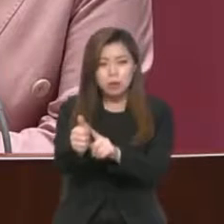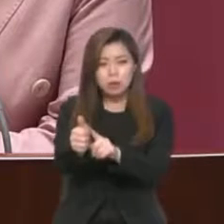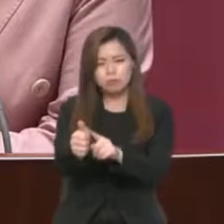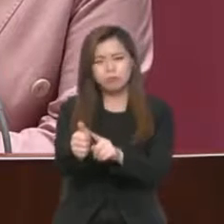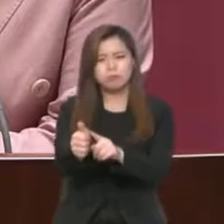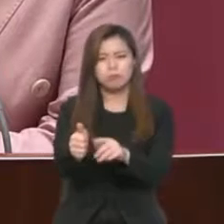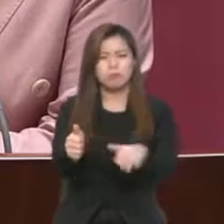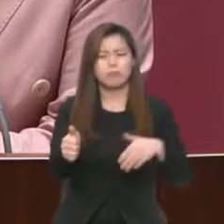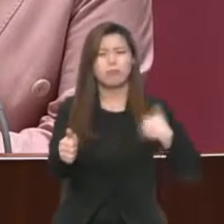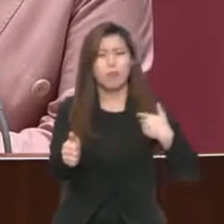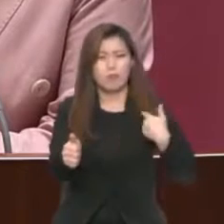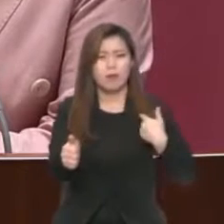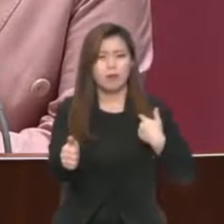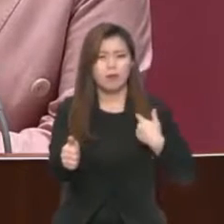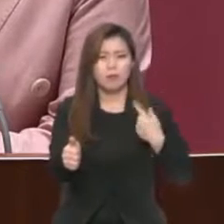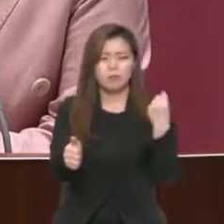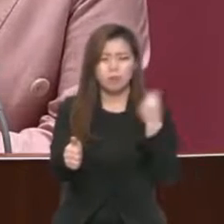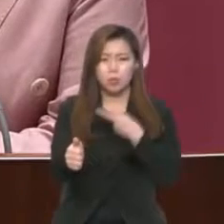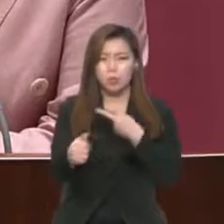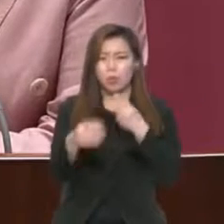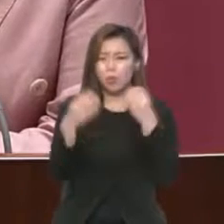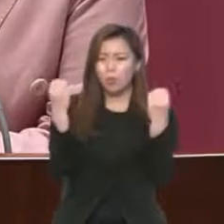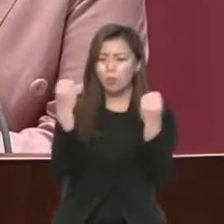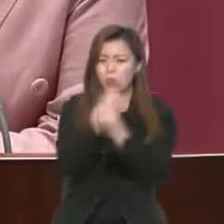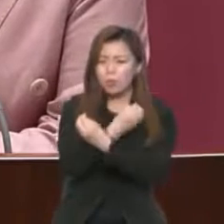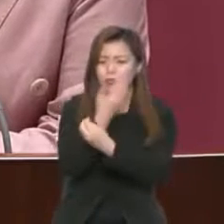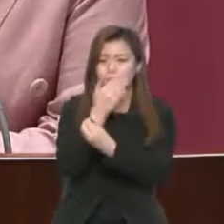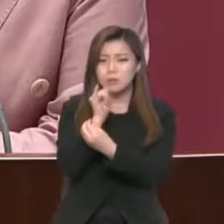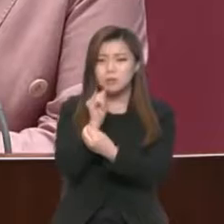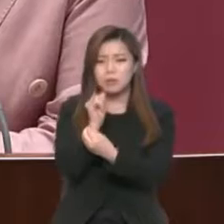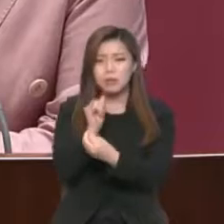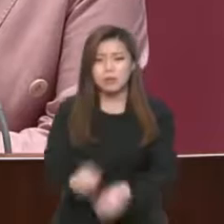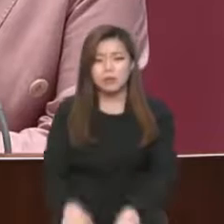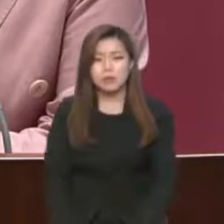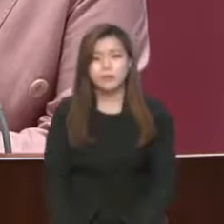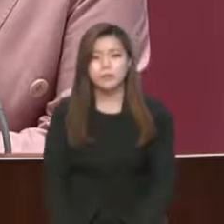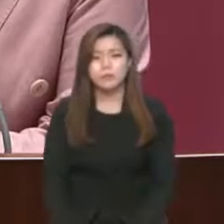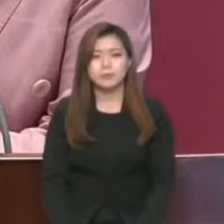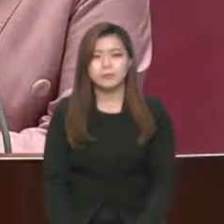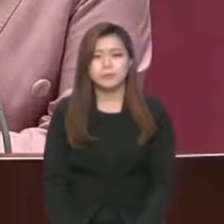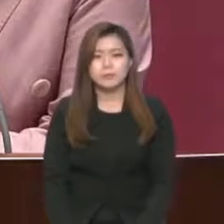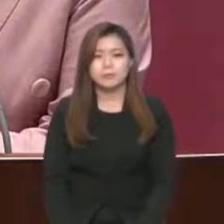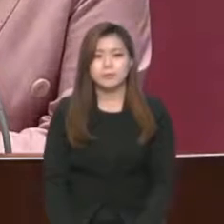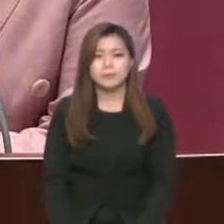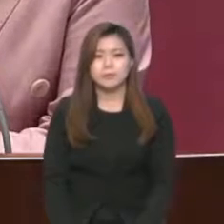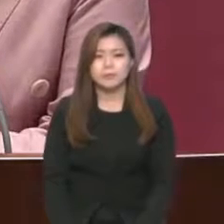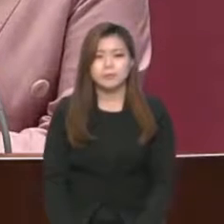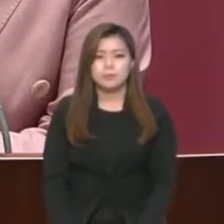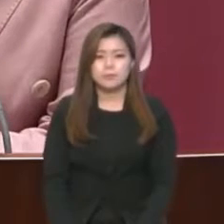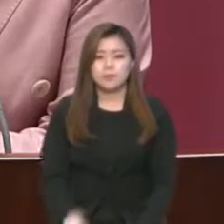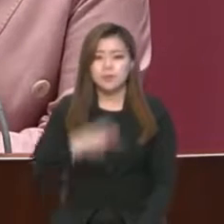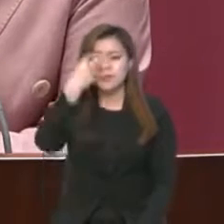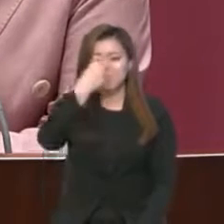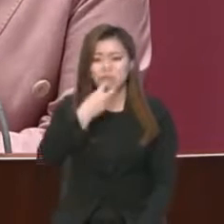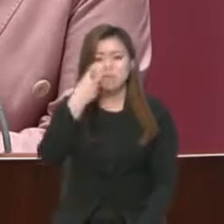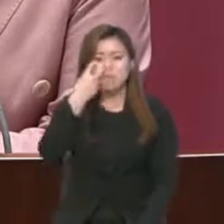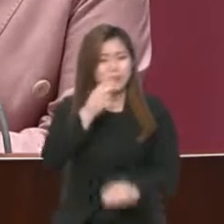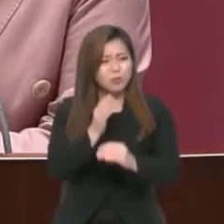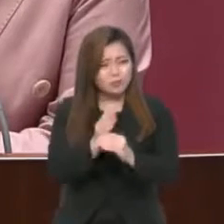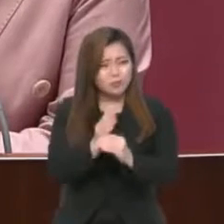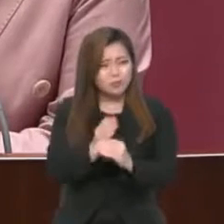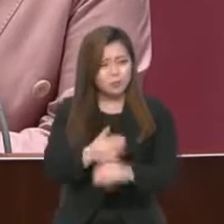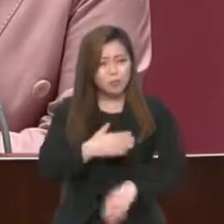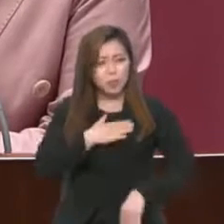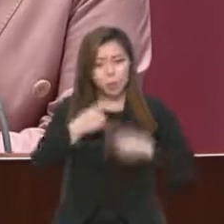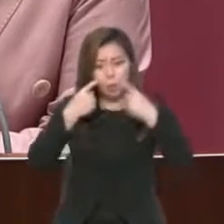있지도 않고 상당히 오인됐거나 과장됐거나 하는 제가 여쭤본 수사 중이고요. 거는 수사 중이고 저도 뭐라고